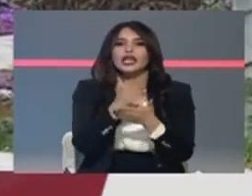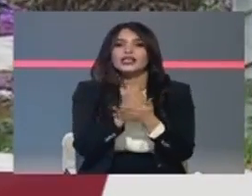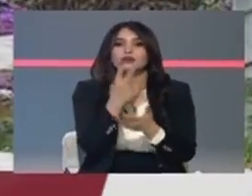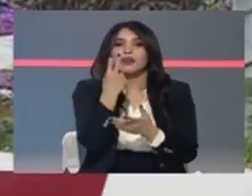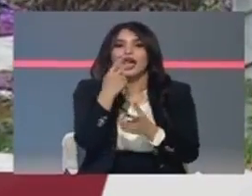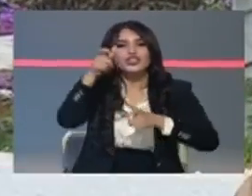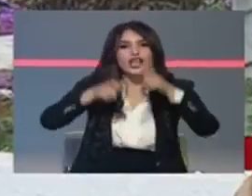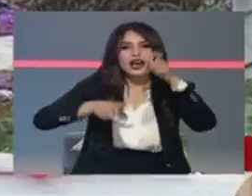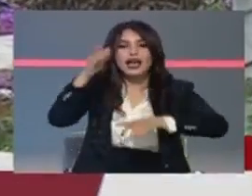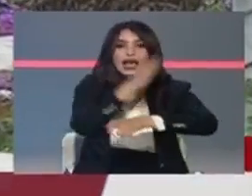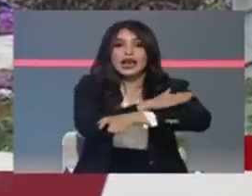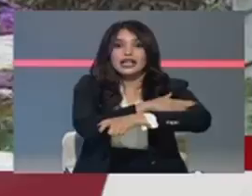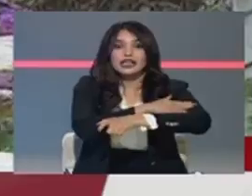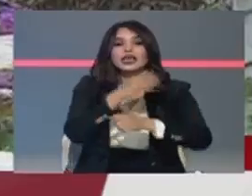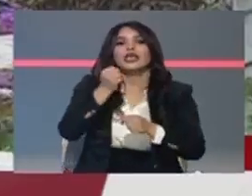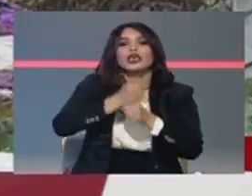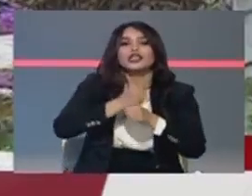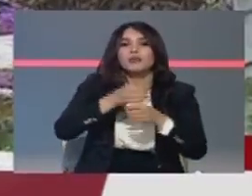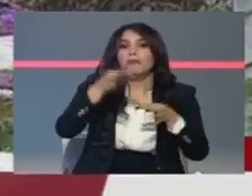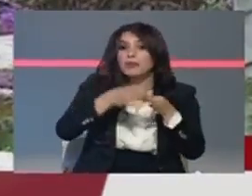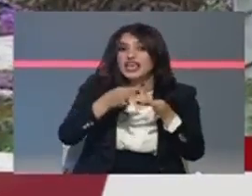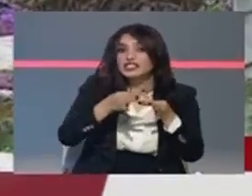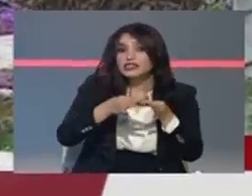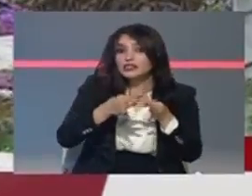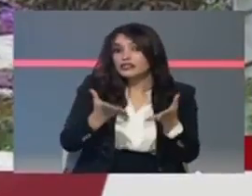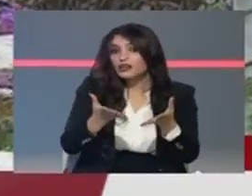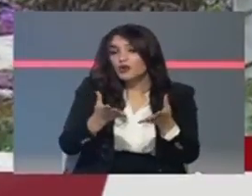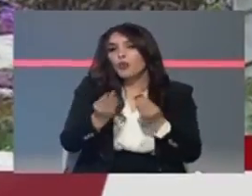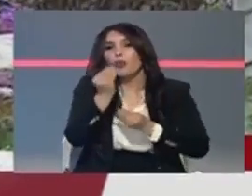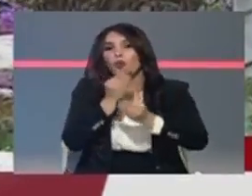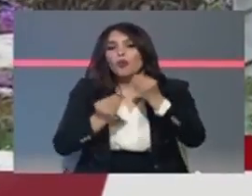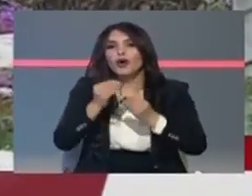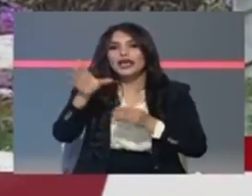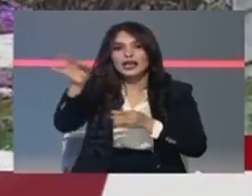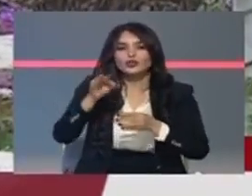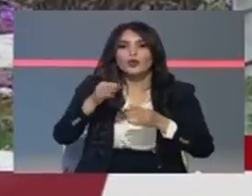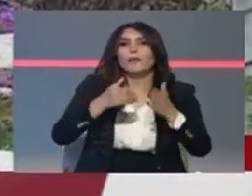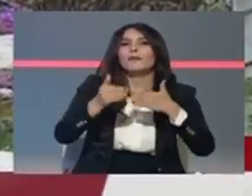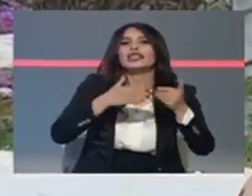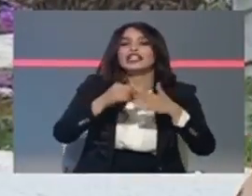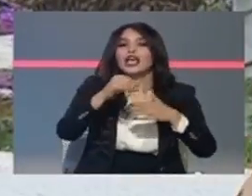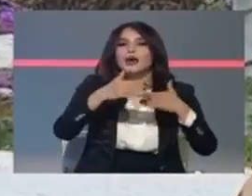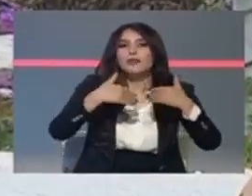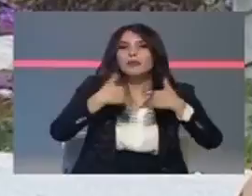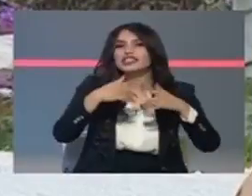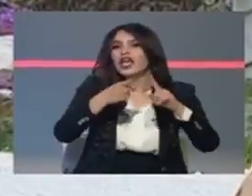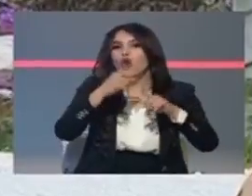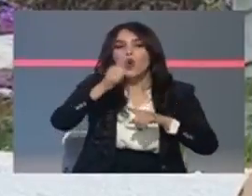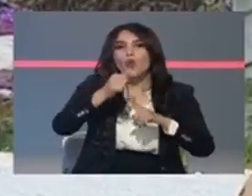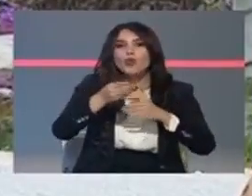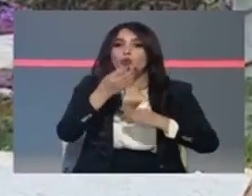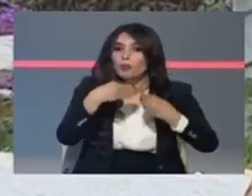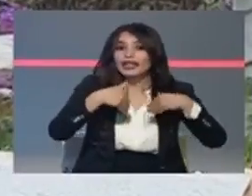حرفيين اللي يخدموا بالقطعة، إما يصنع ياخذ شوية مادة أولية ويصنعها وحده ثم يحاول كيفاش يسوقها،